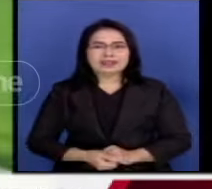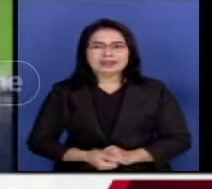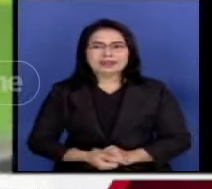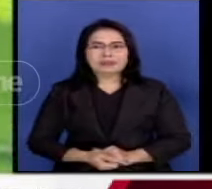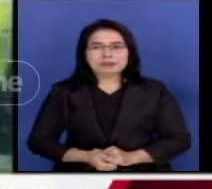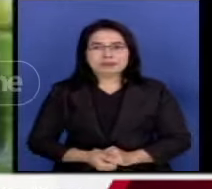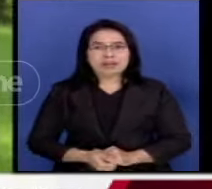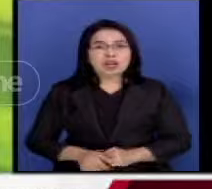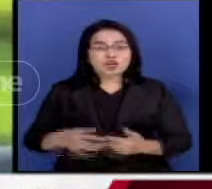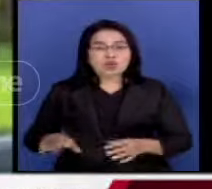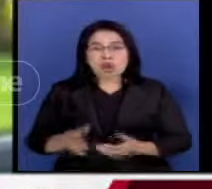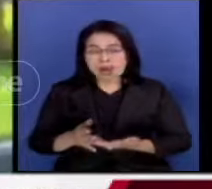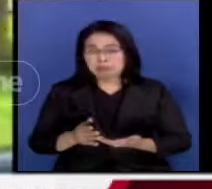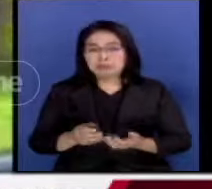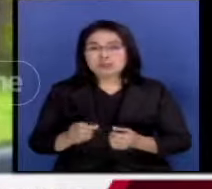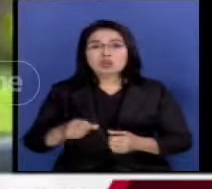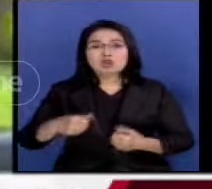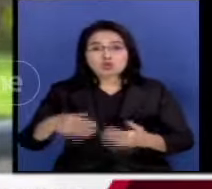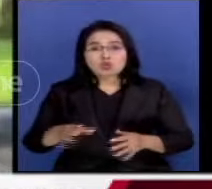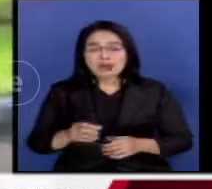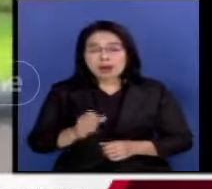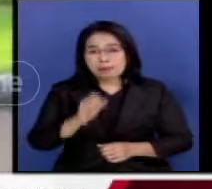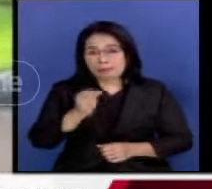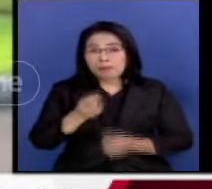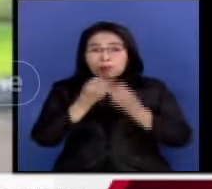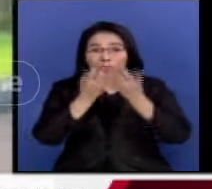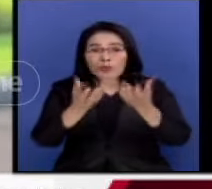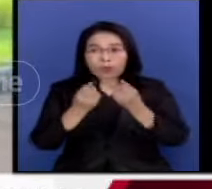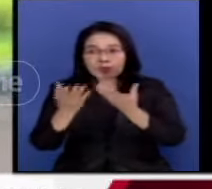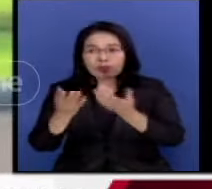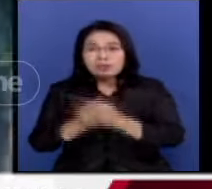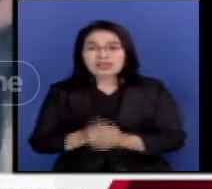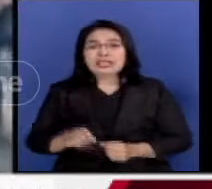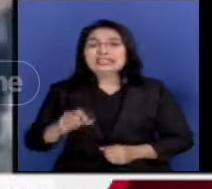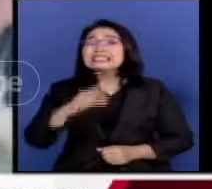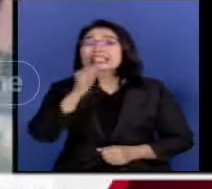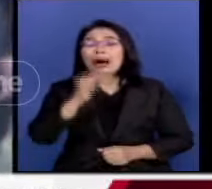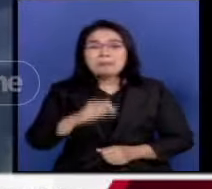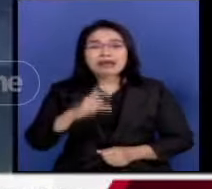menyampaikan satu nama cawapres kepada para ketua umum parpol koalisi perubahan